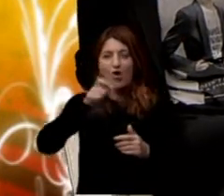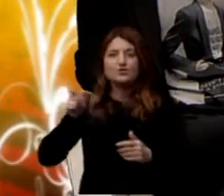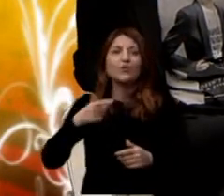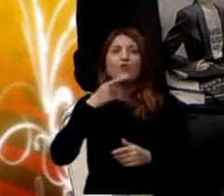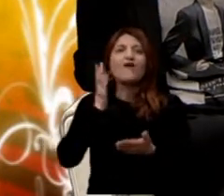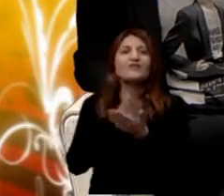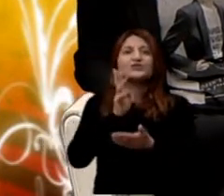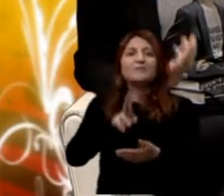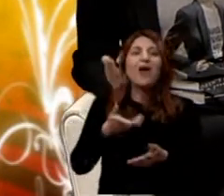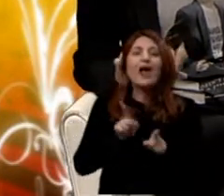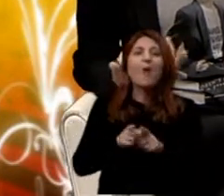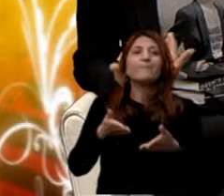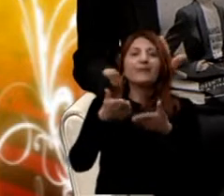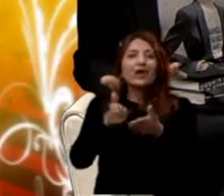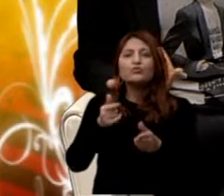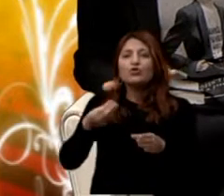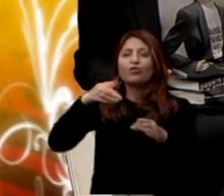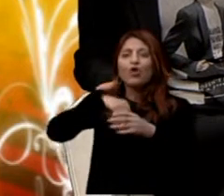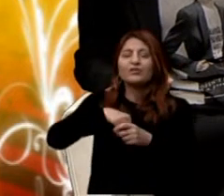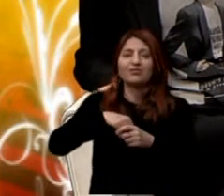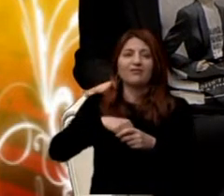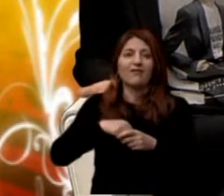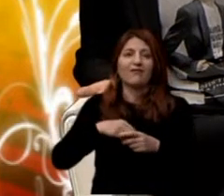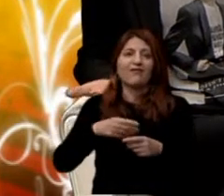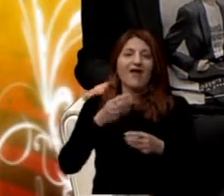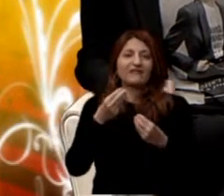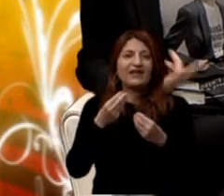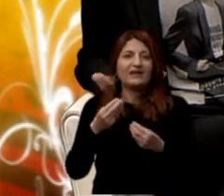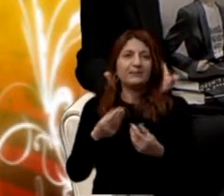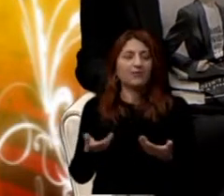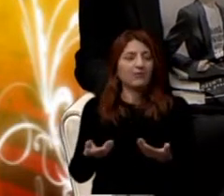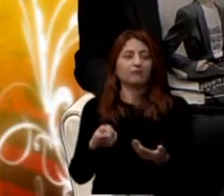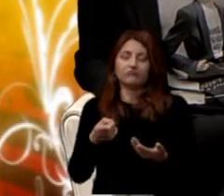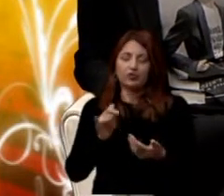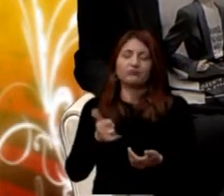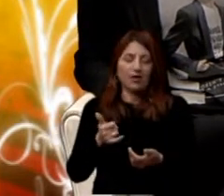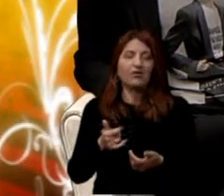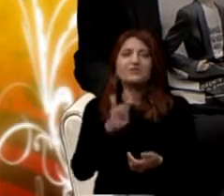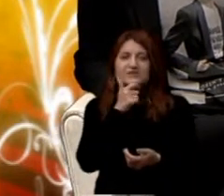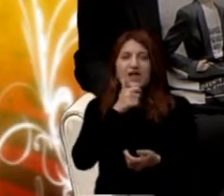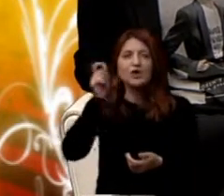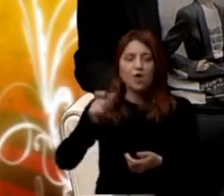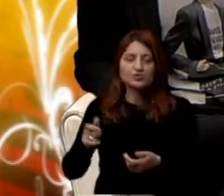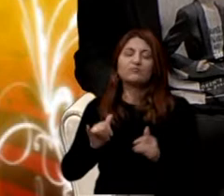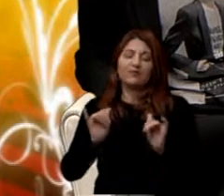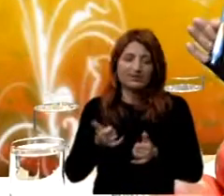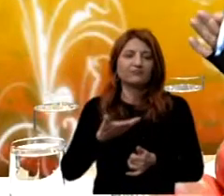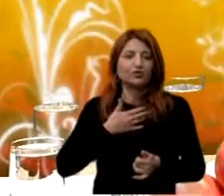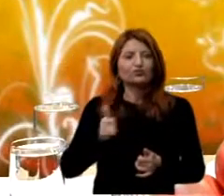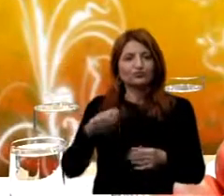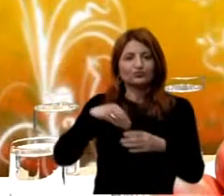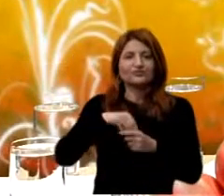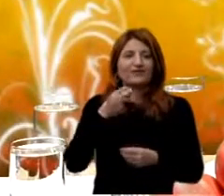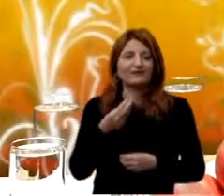sebi imaju preporuku za dodatne vitamine. Znači, to nije uopće upitno. Definitivno da. Kod starijih osoba, da.